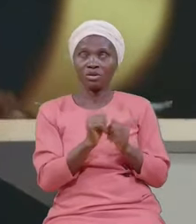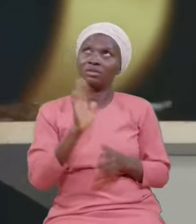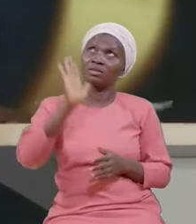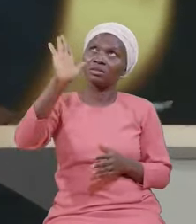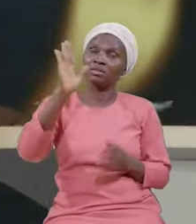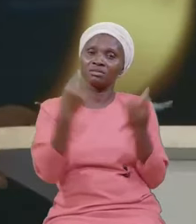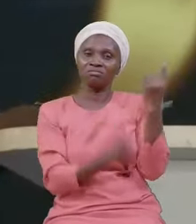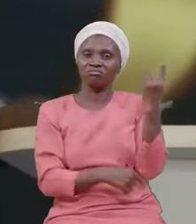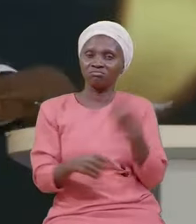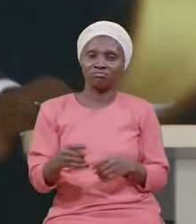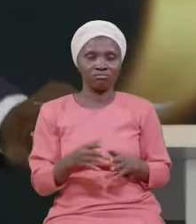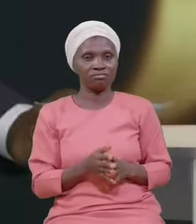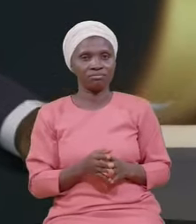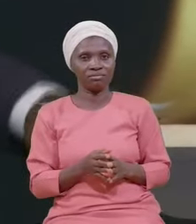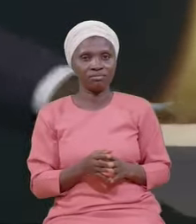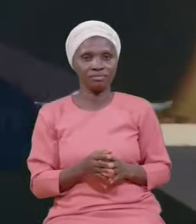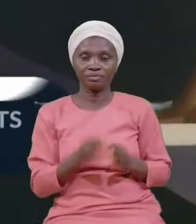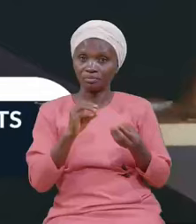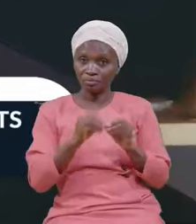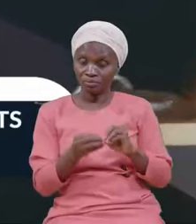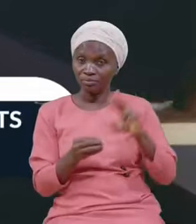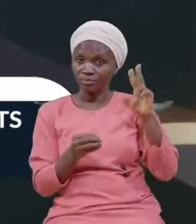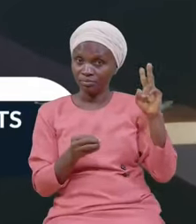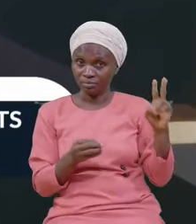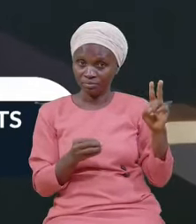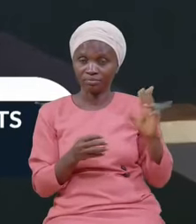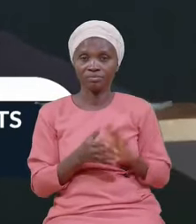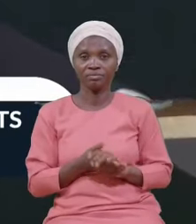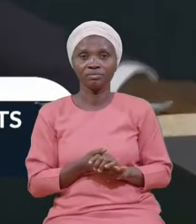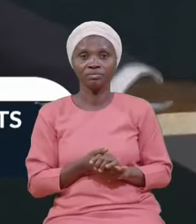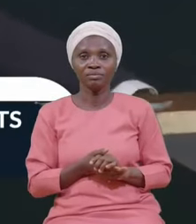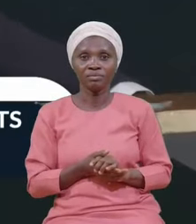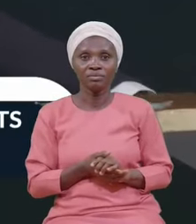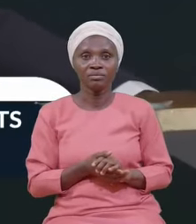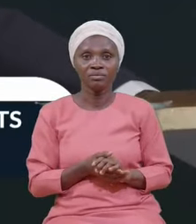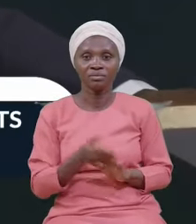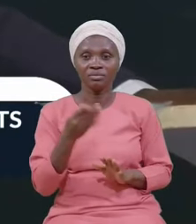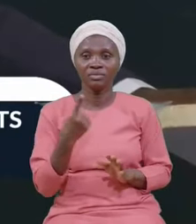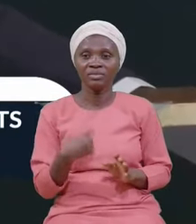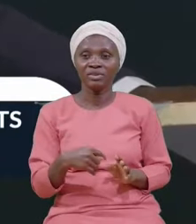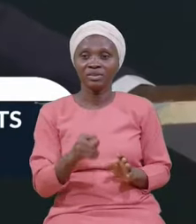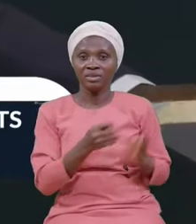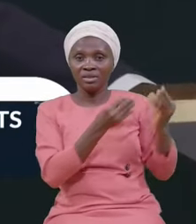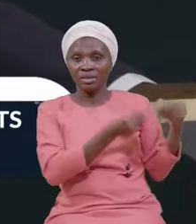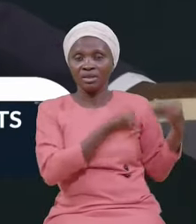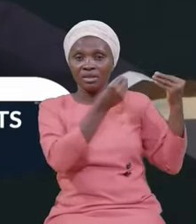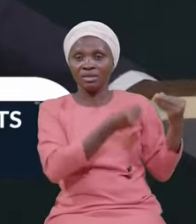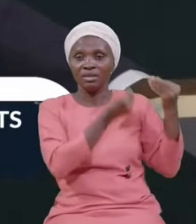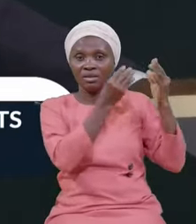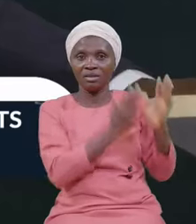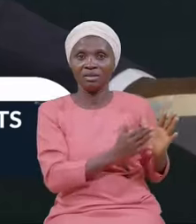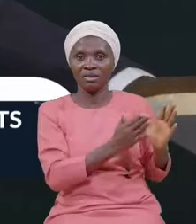maîtrisures. Deuxième élément maintenant, l'héritier, ceux qui héritent quelque chose, l'héritier de